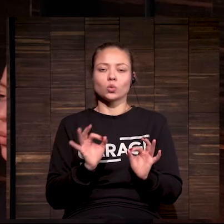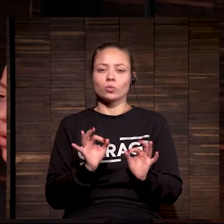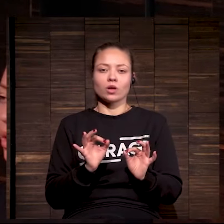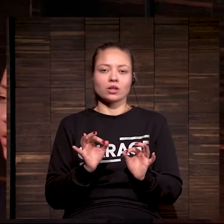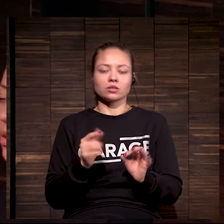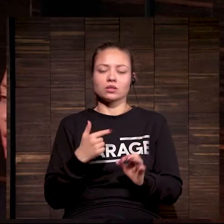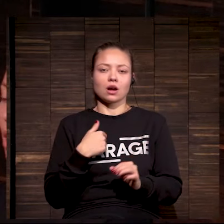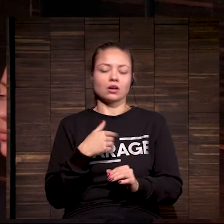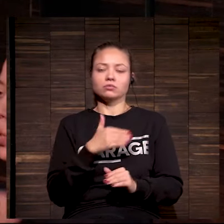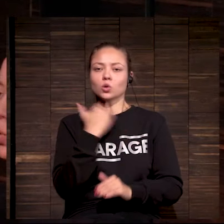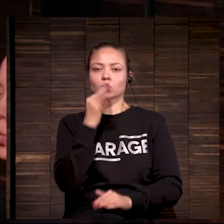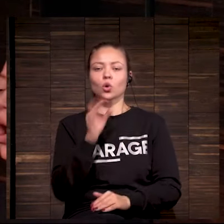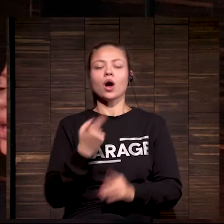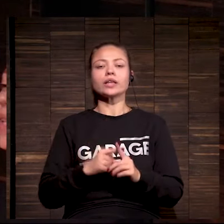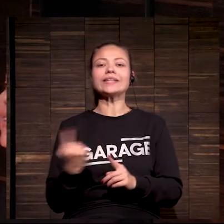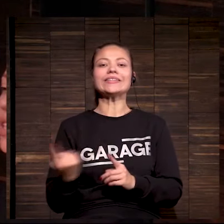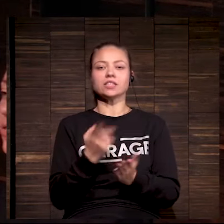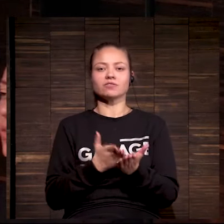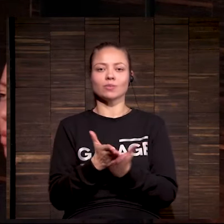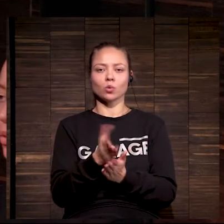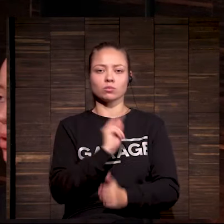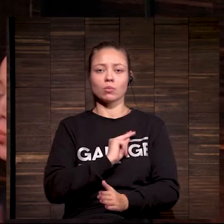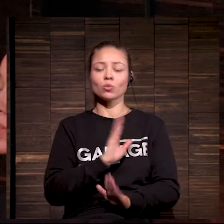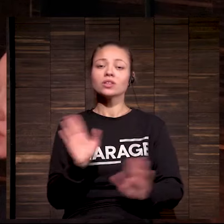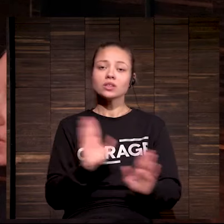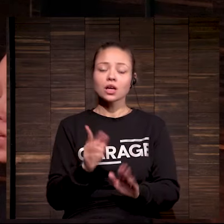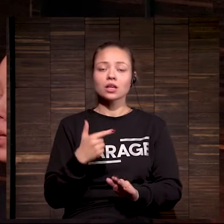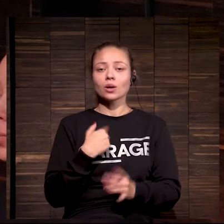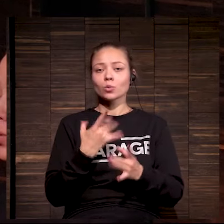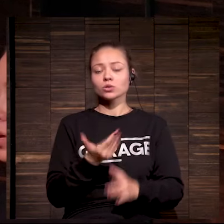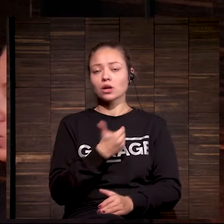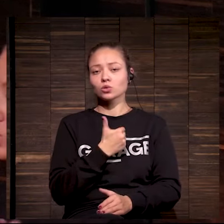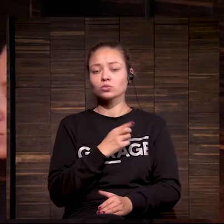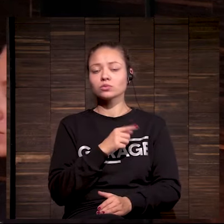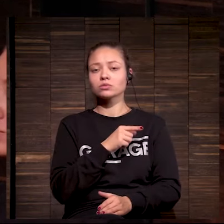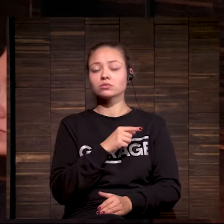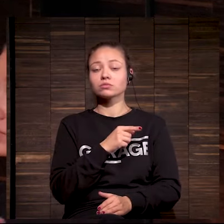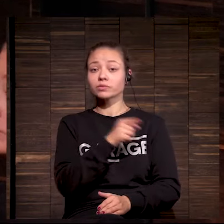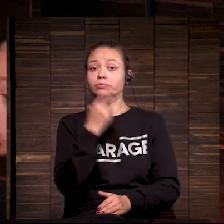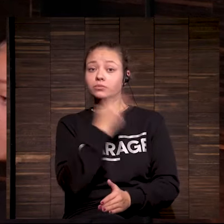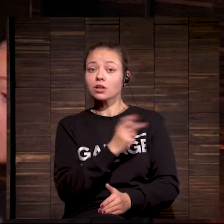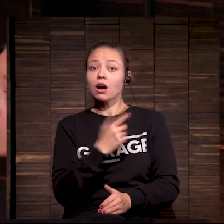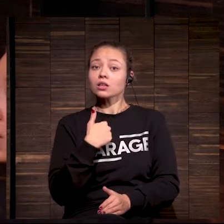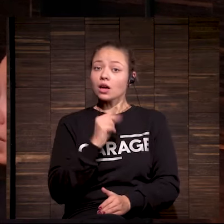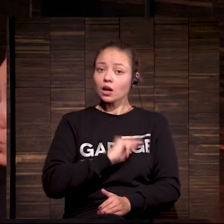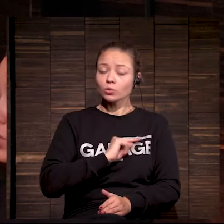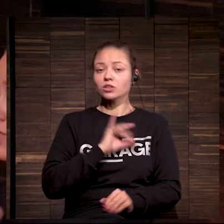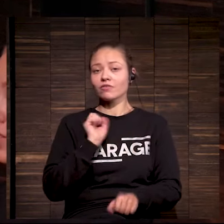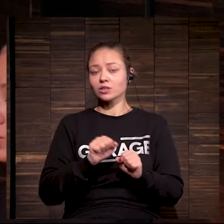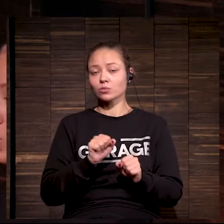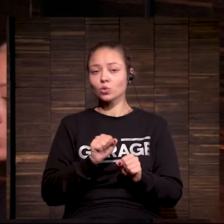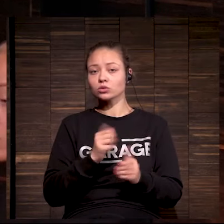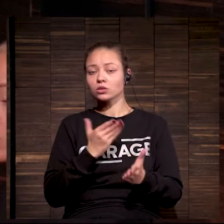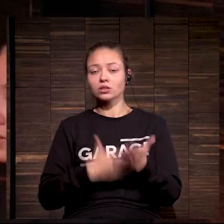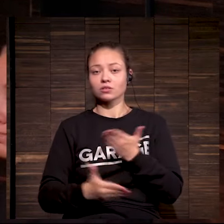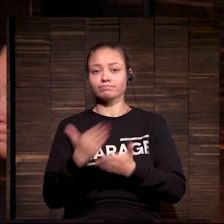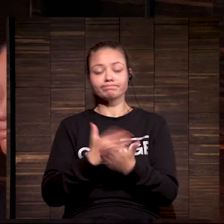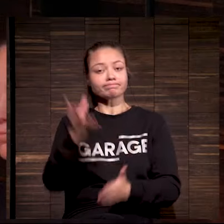случае не хочу сказать что это единственный способ работа я просто хочу чтобы посмотрели на то как работаю я и возможно сделали из этого какие-то выводы